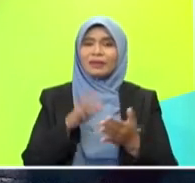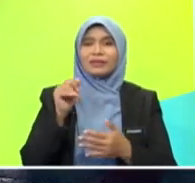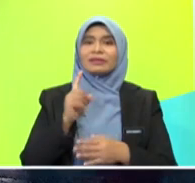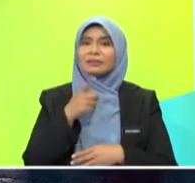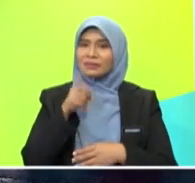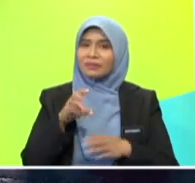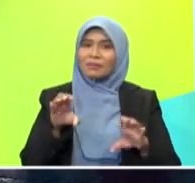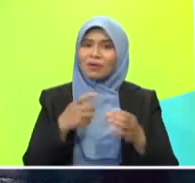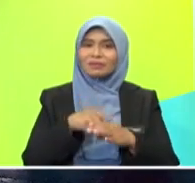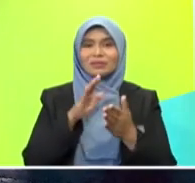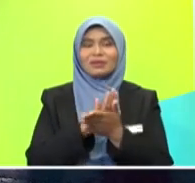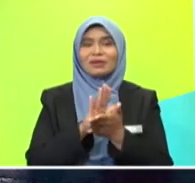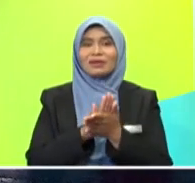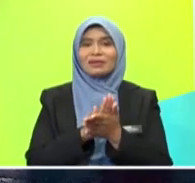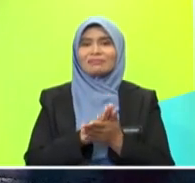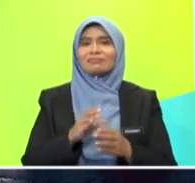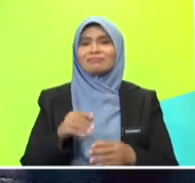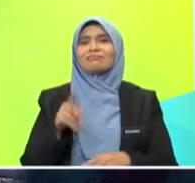di sekolah